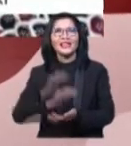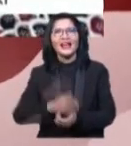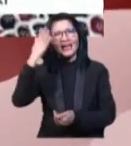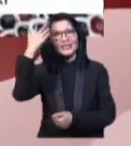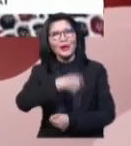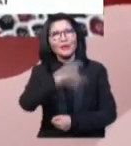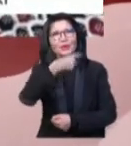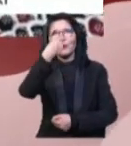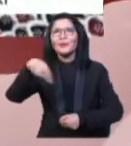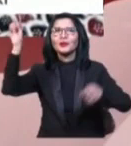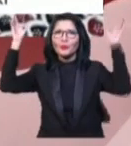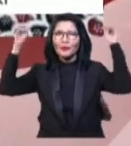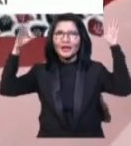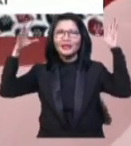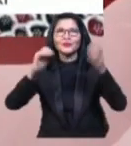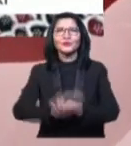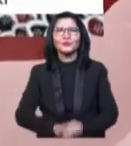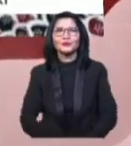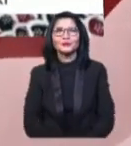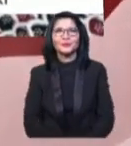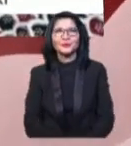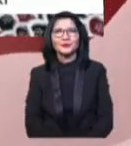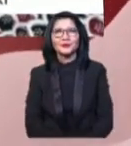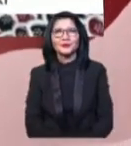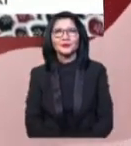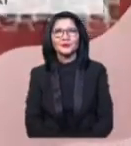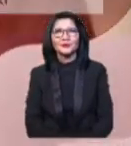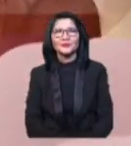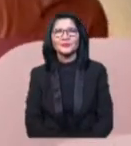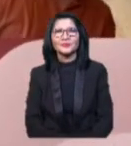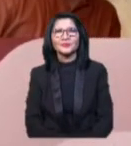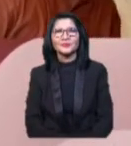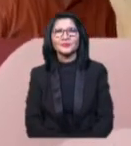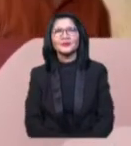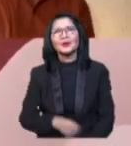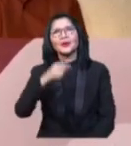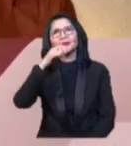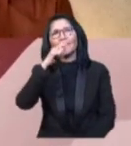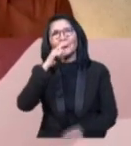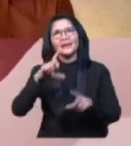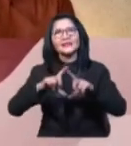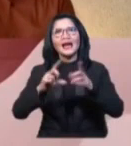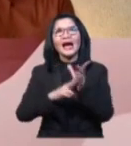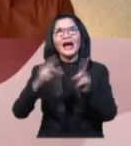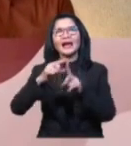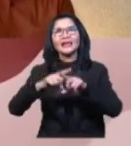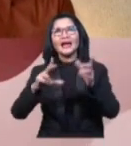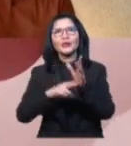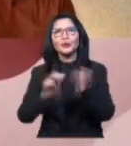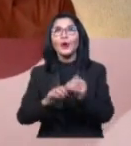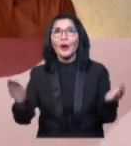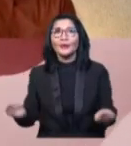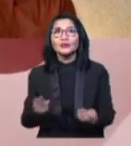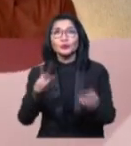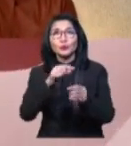Assalamualaikum warahmatullahi wabarakatuh. Waalaikumsalam warahmatullahi wabarakatuh. Lalu ada Mas Andanu Prastio, selaku founder Kopi Tuku dan Maka Group.